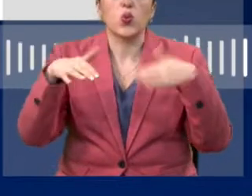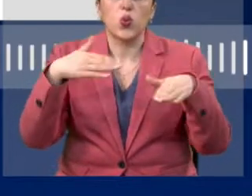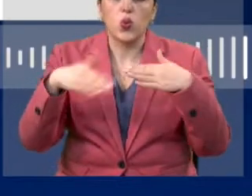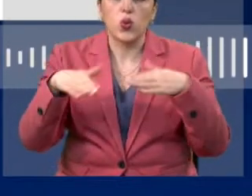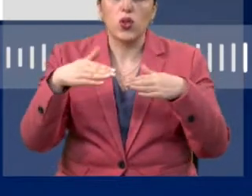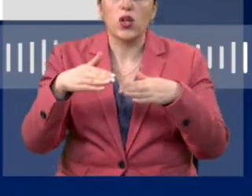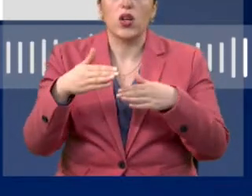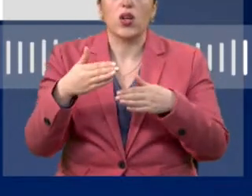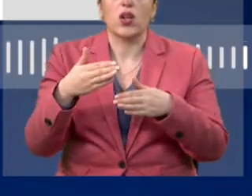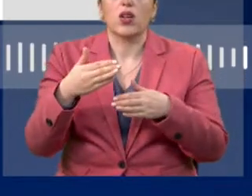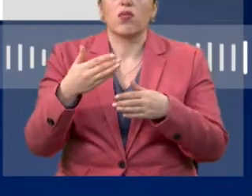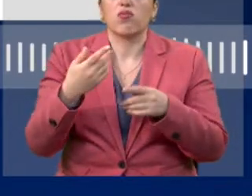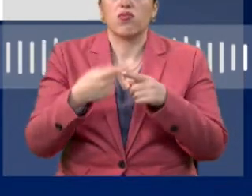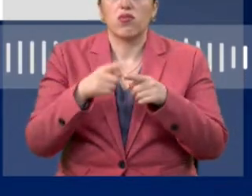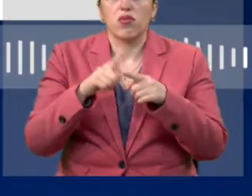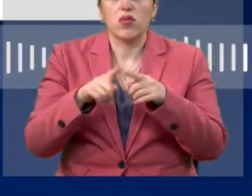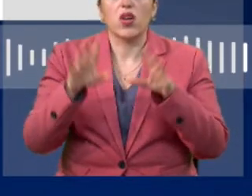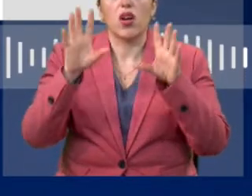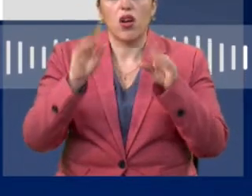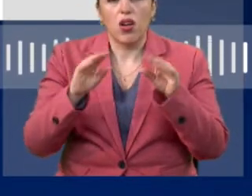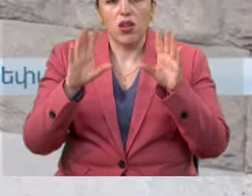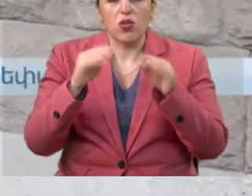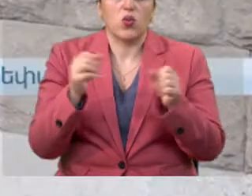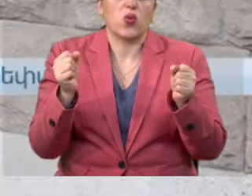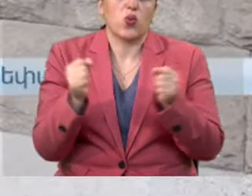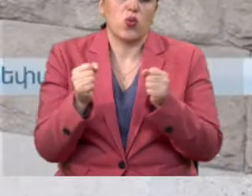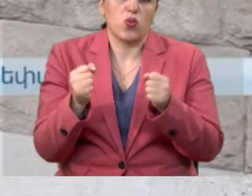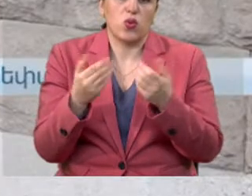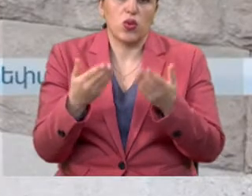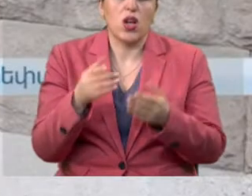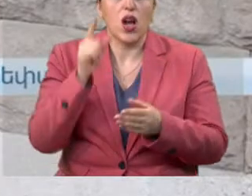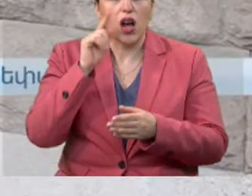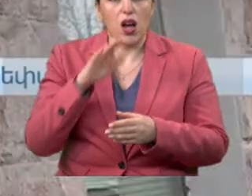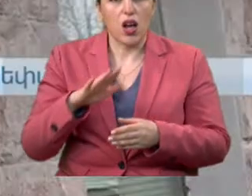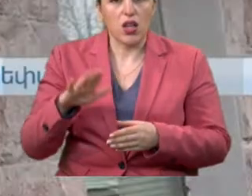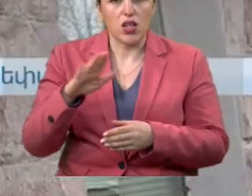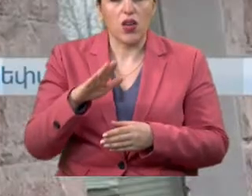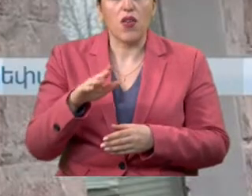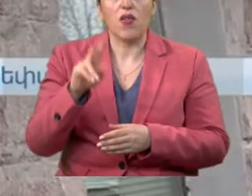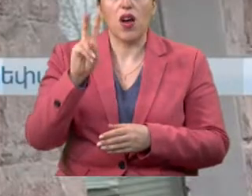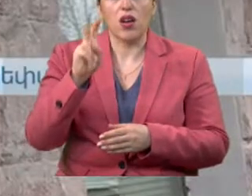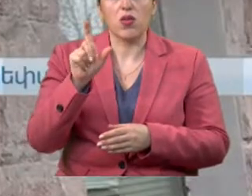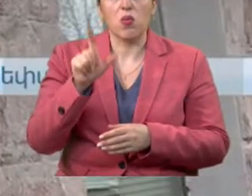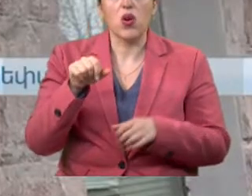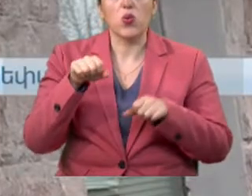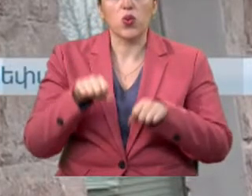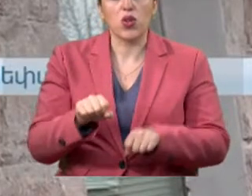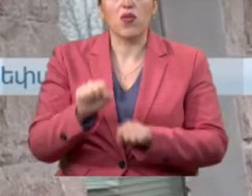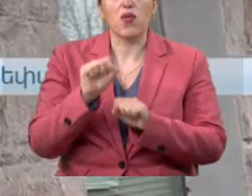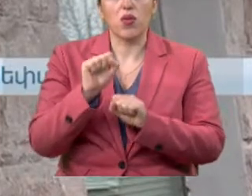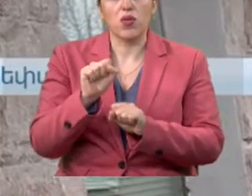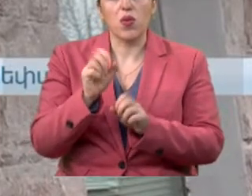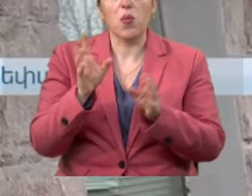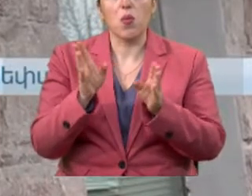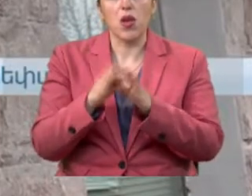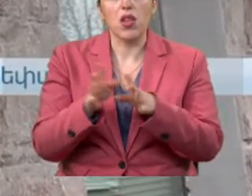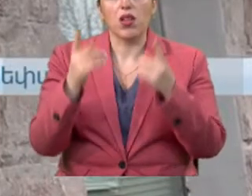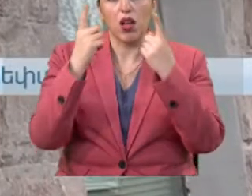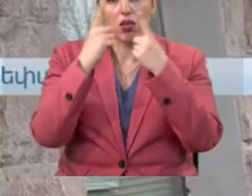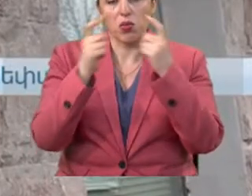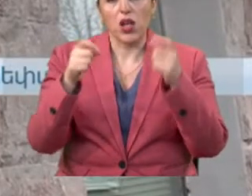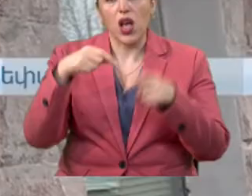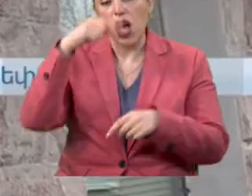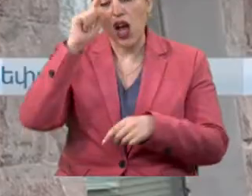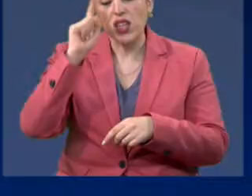է չիտային, լսերն են ճապում ցուրտը էլ։ Հայաստանի ու Արցախի մարդու իրավունքների պաշտպանները համատեղ հայտարարությամբ